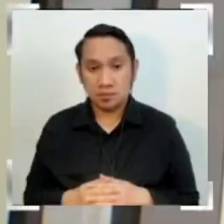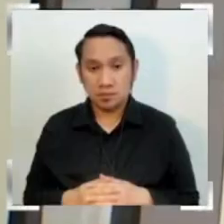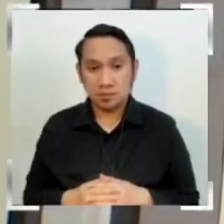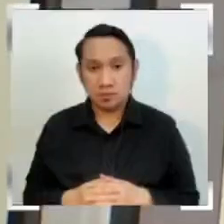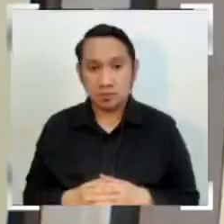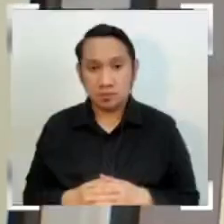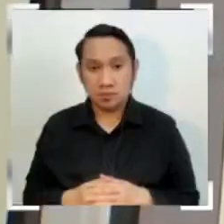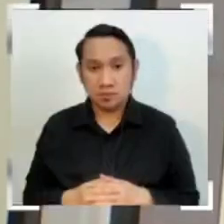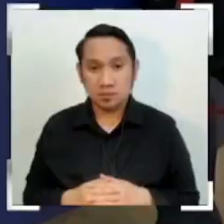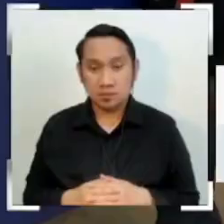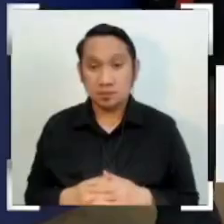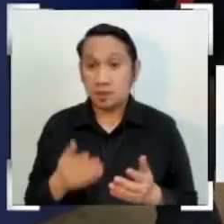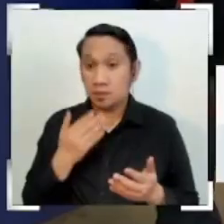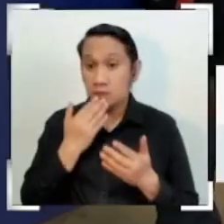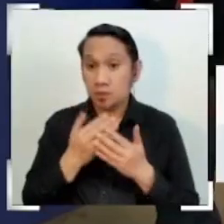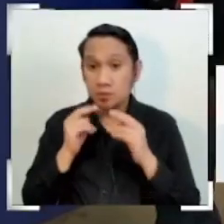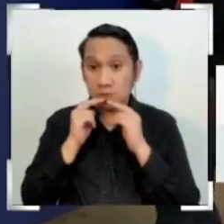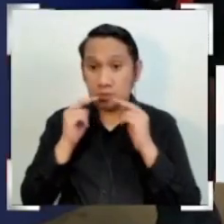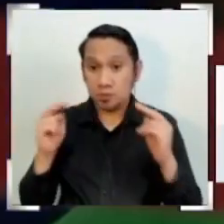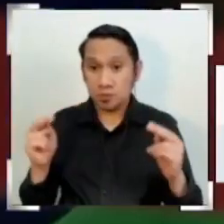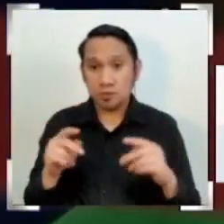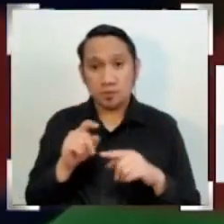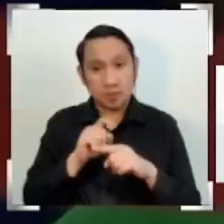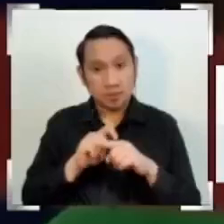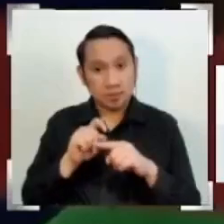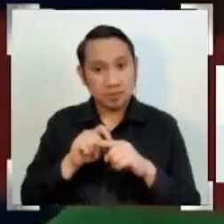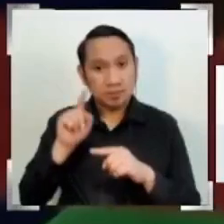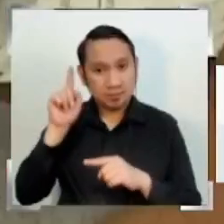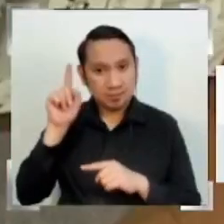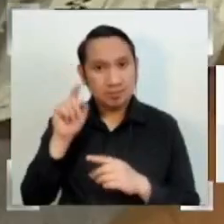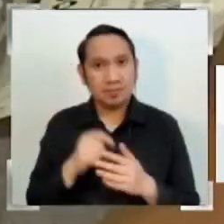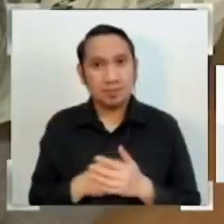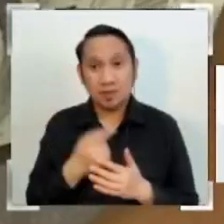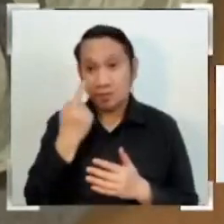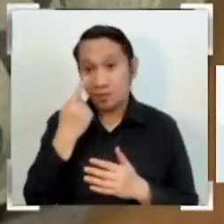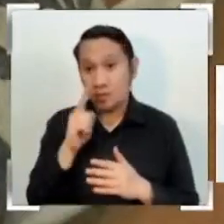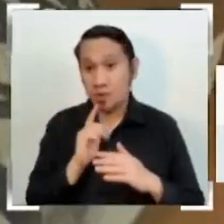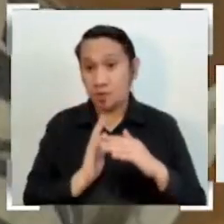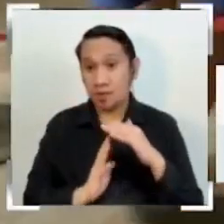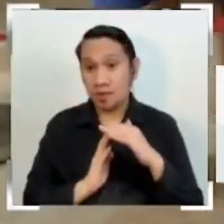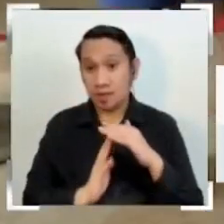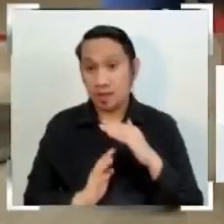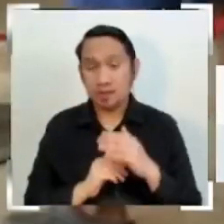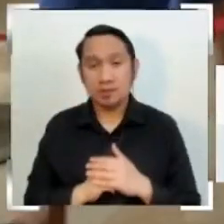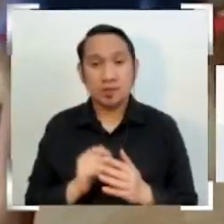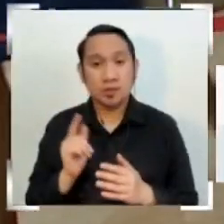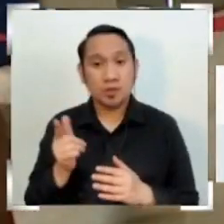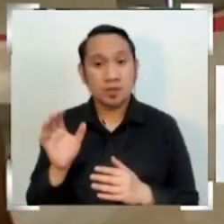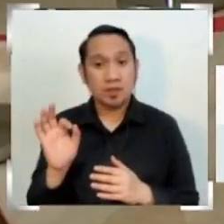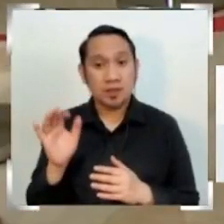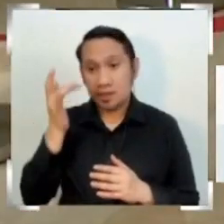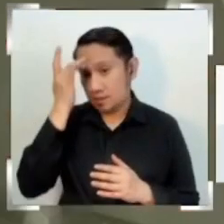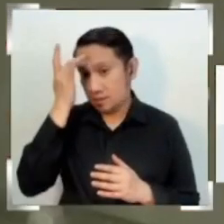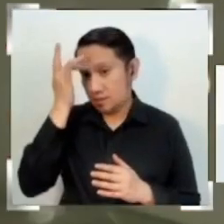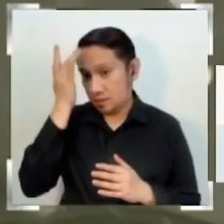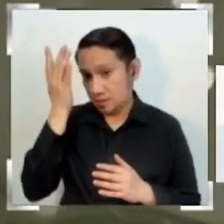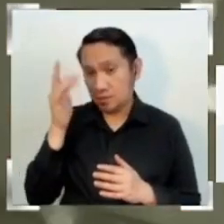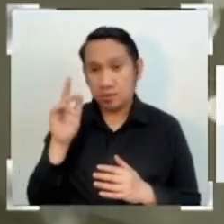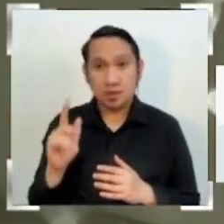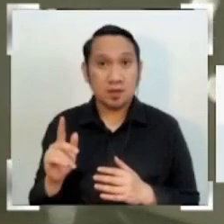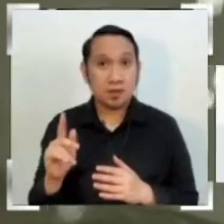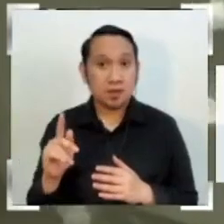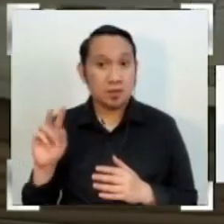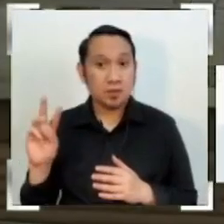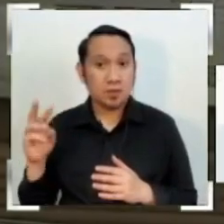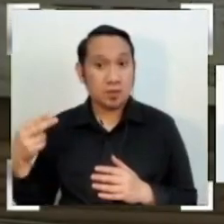May good news ang Meralco para sa mga customer nito ngayong Agosto. 29 centavos kada kilowatt hour ang kanilang bawas singil.